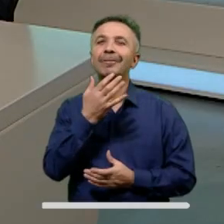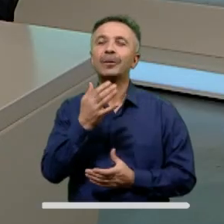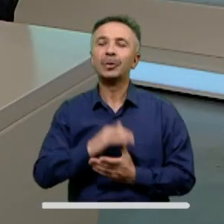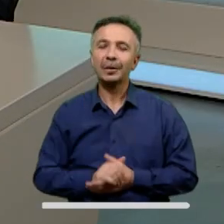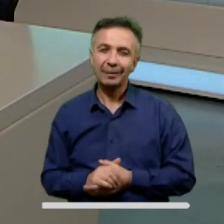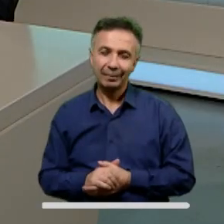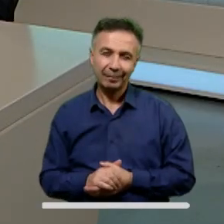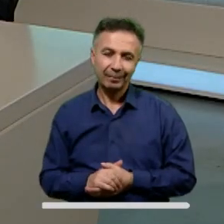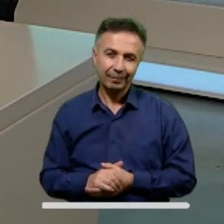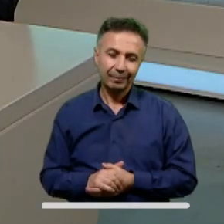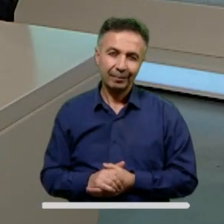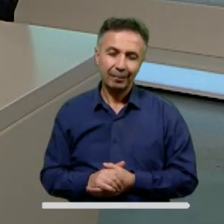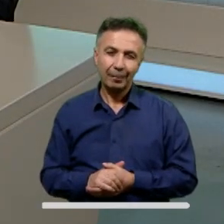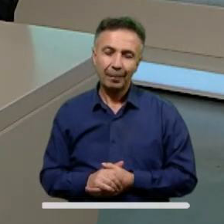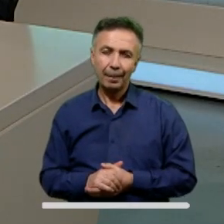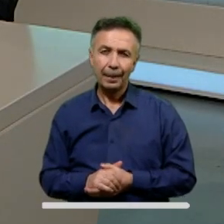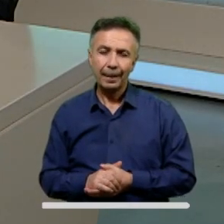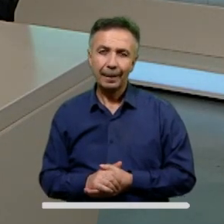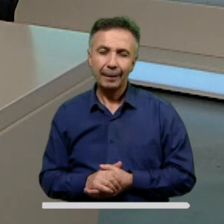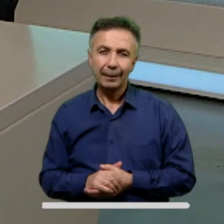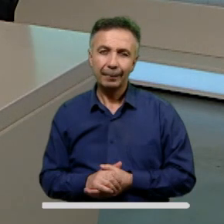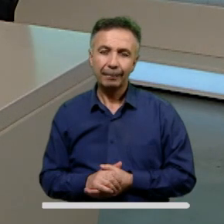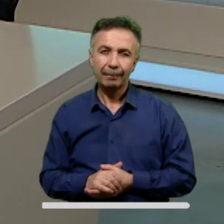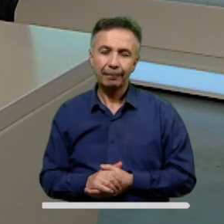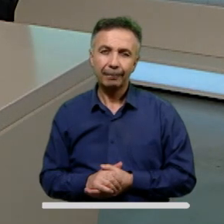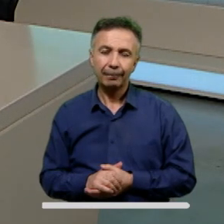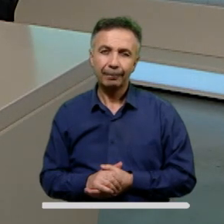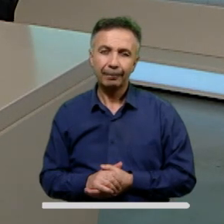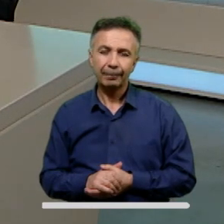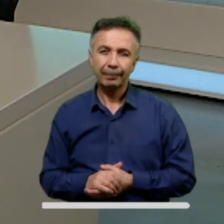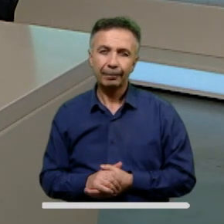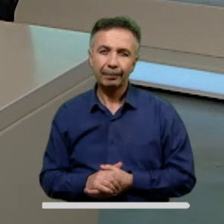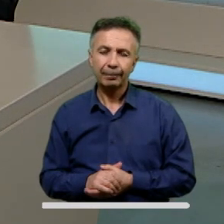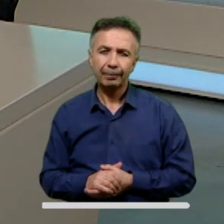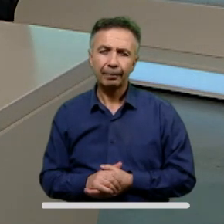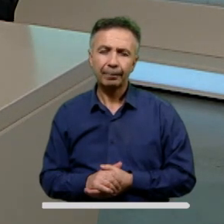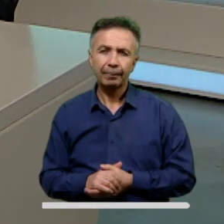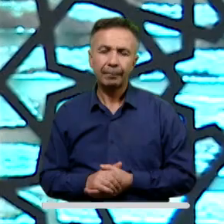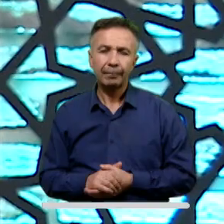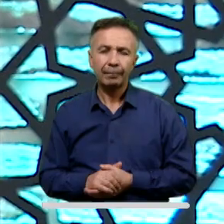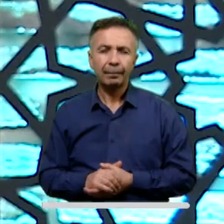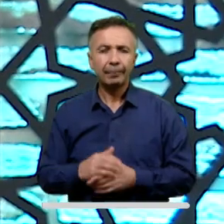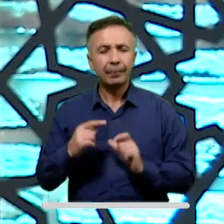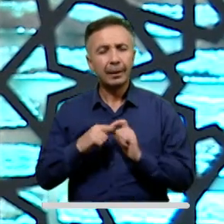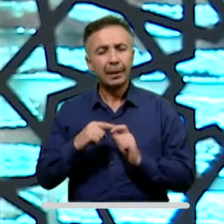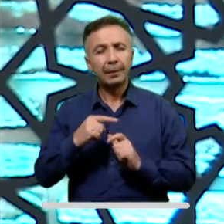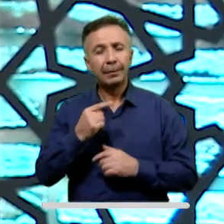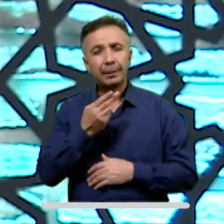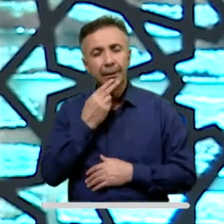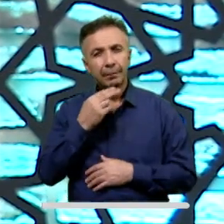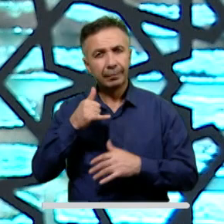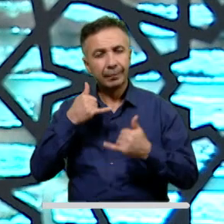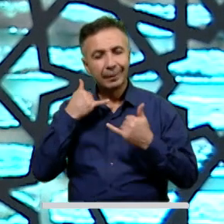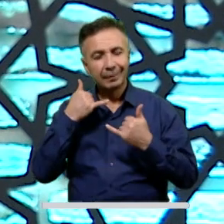sağlık versin. Amin. Müsaadeniz var mıdır efendim? Buyurun. Telefon bağlantısına geçelim hızlıca. İstanbul'dan Elif Hanım telefon attığımızda.